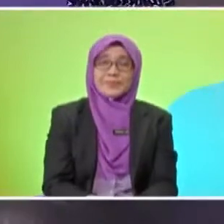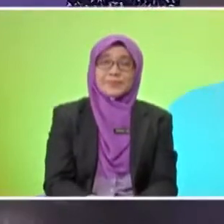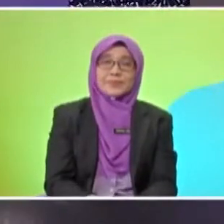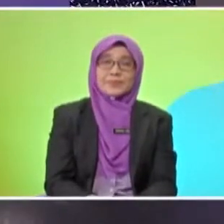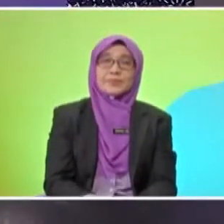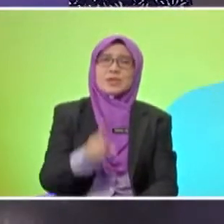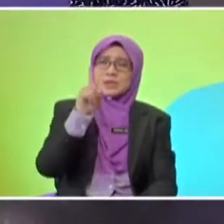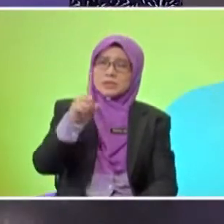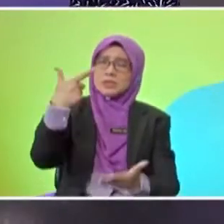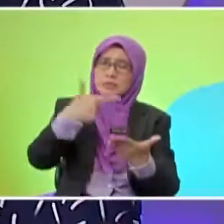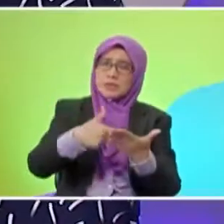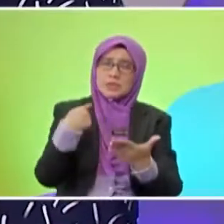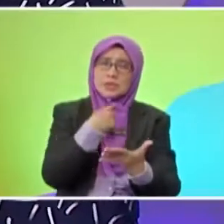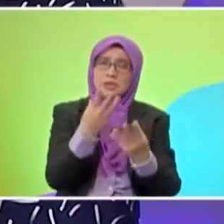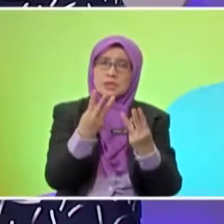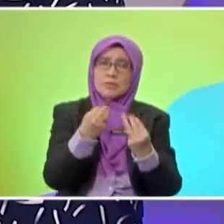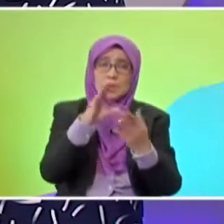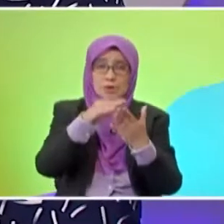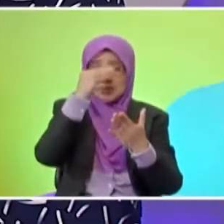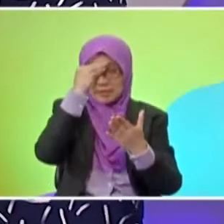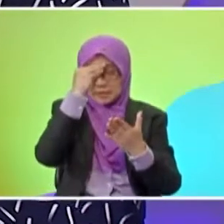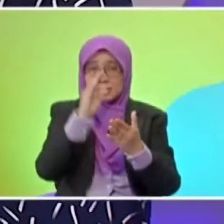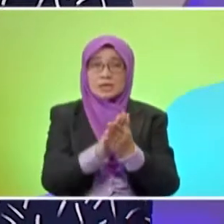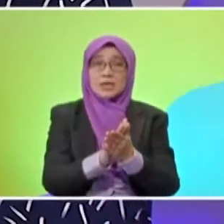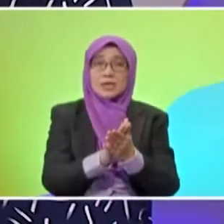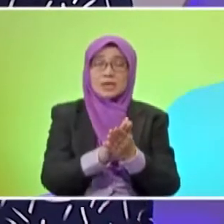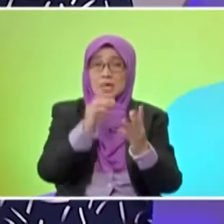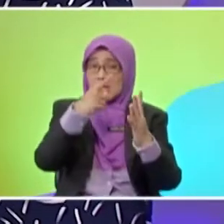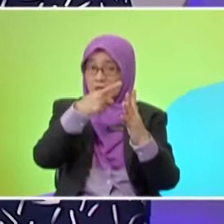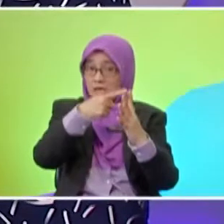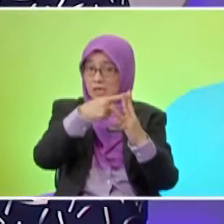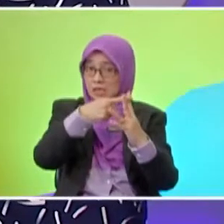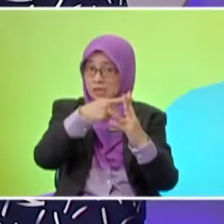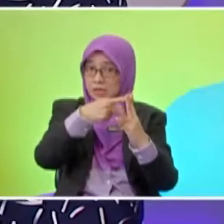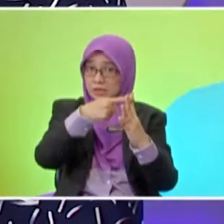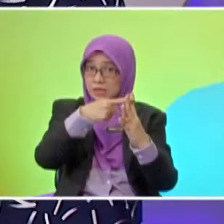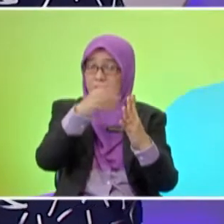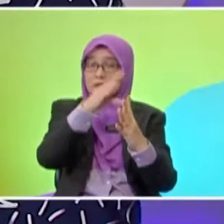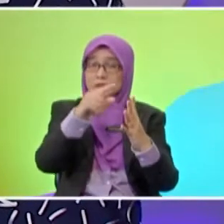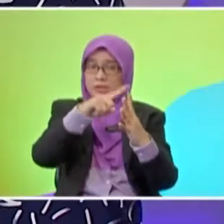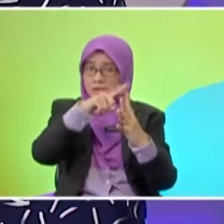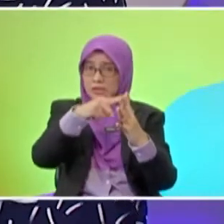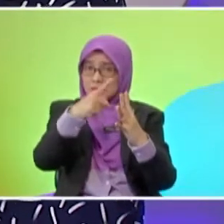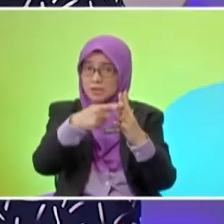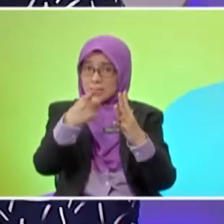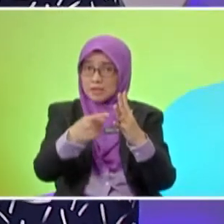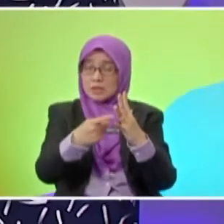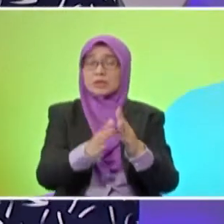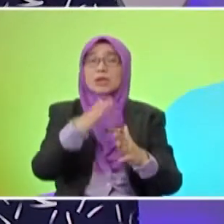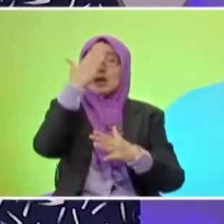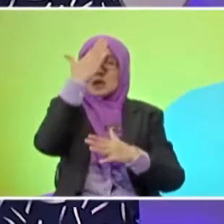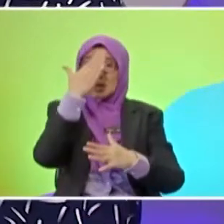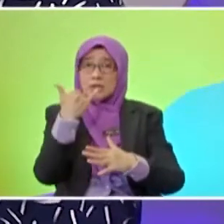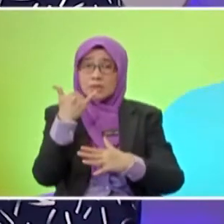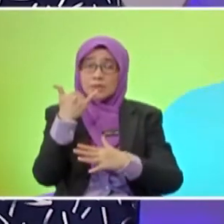satu lagi yang kita pelajari jenis tadi udah tahu introduced in the kite nak tengok pula mengapa hewani bersaing menginjak